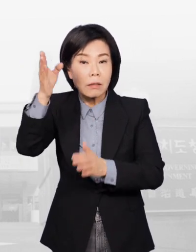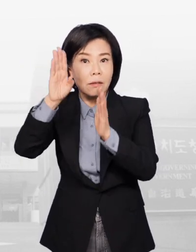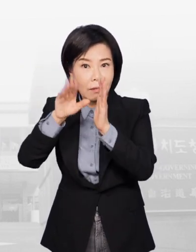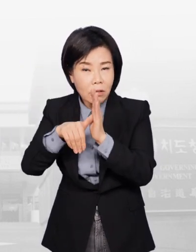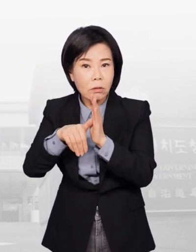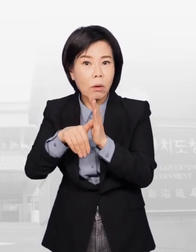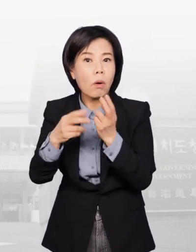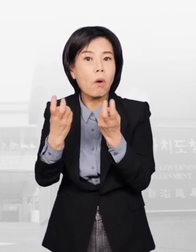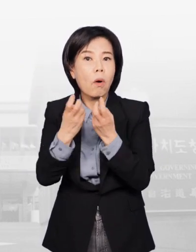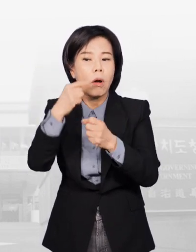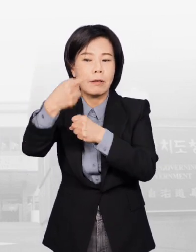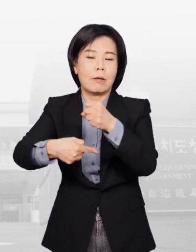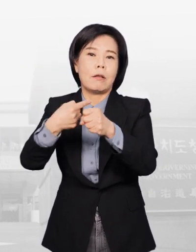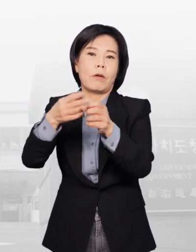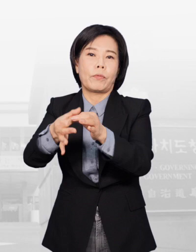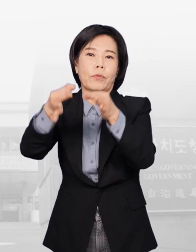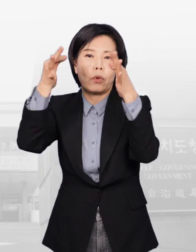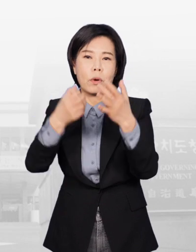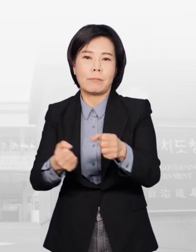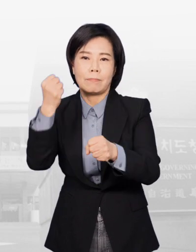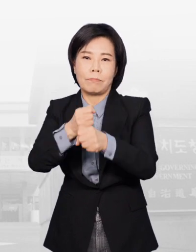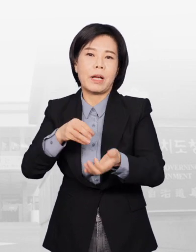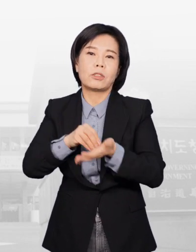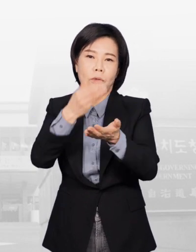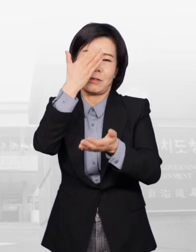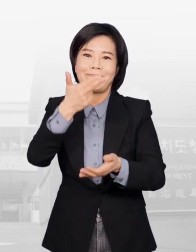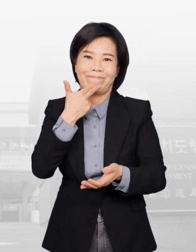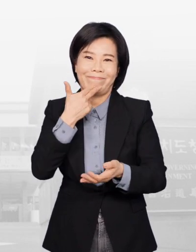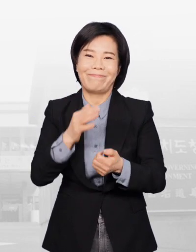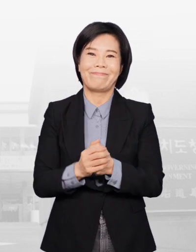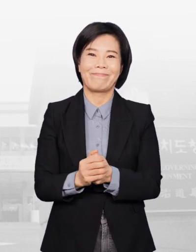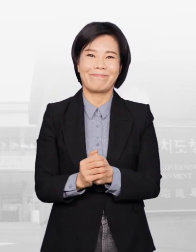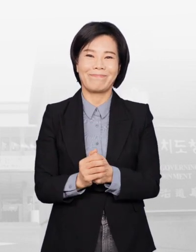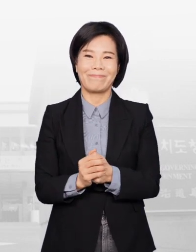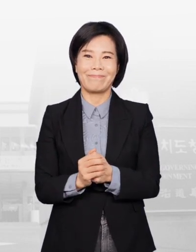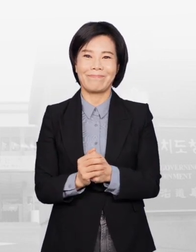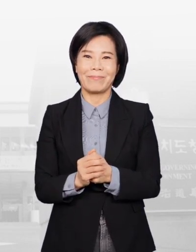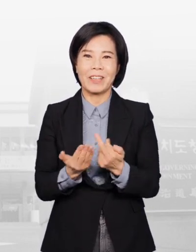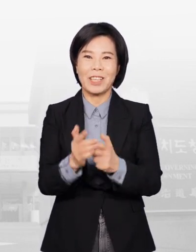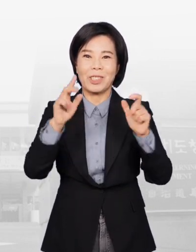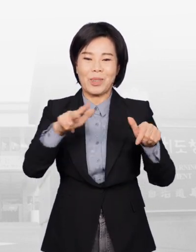이상인 경우에는 1년 동안 재등록을 할 수가 없습니다.